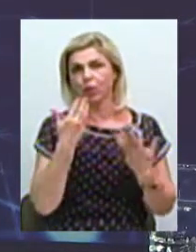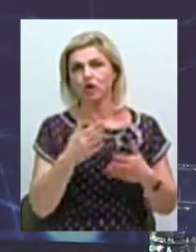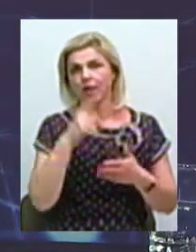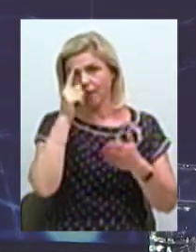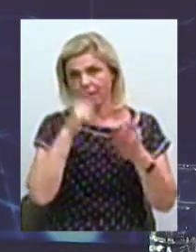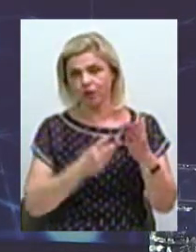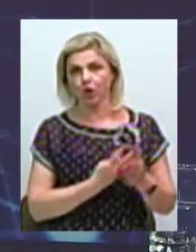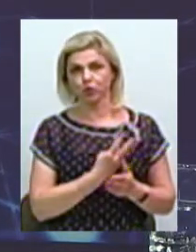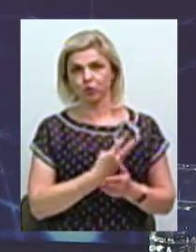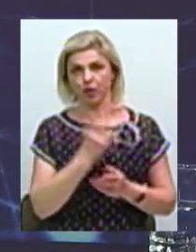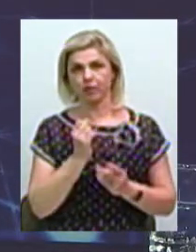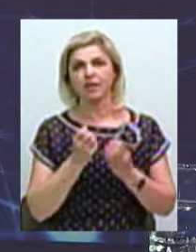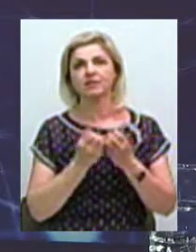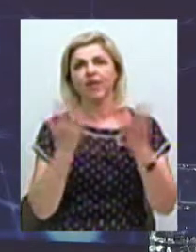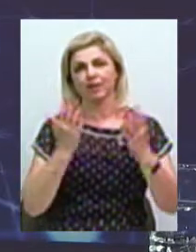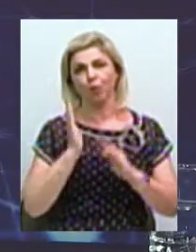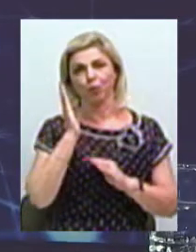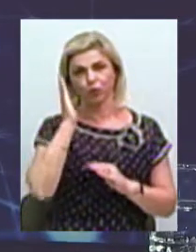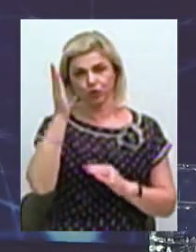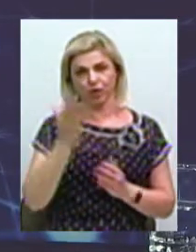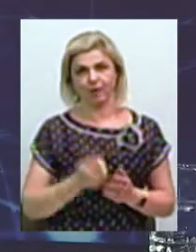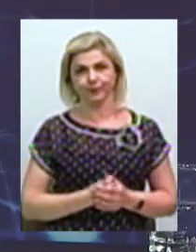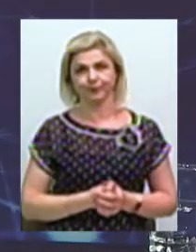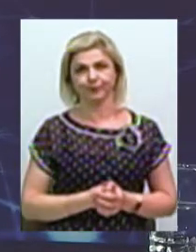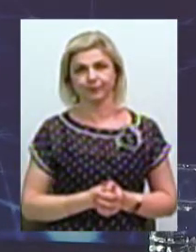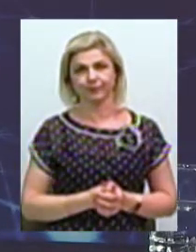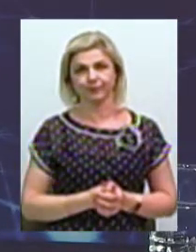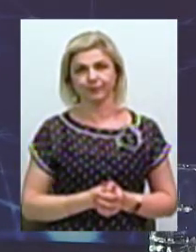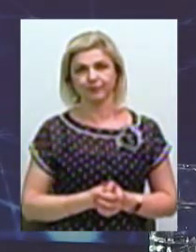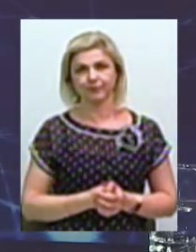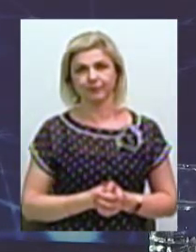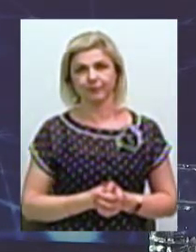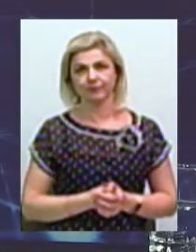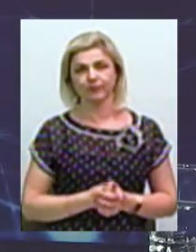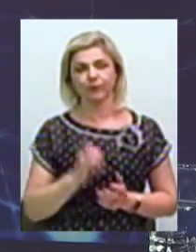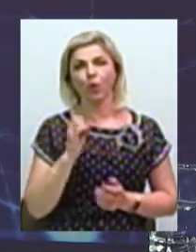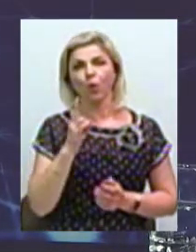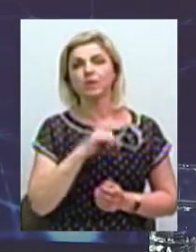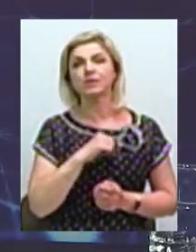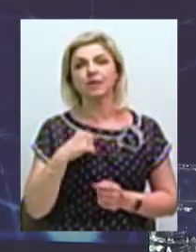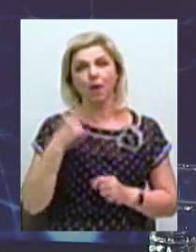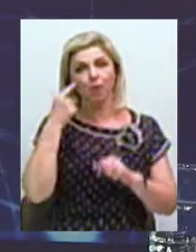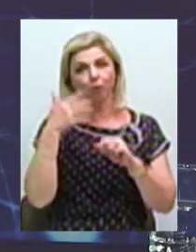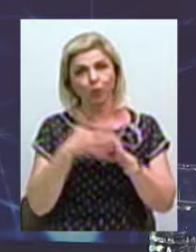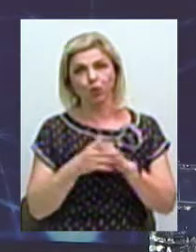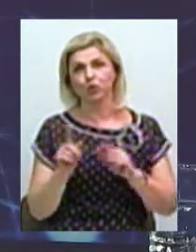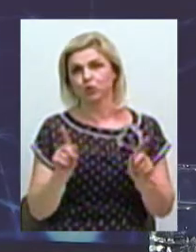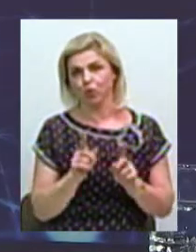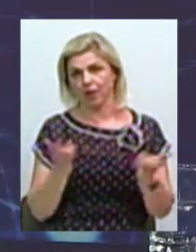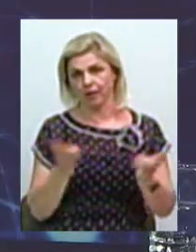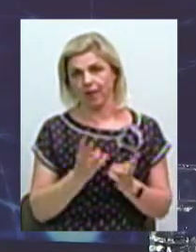надежду на светлое будущее, какую-то, вот, он, мне кажется, он сам понял, что надо что-то менять,